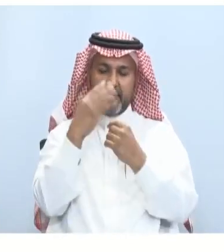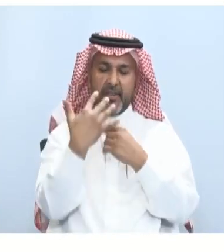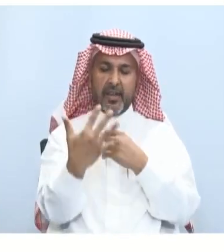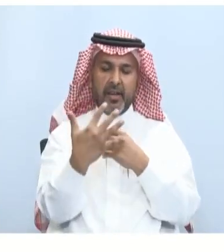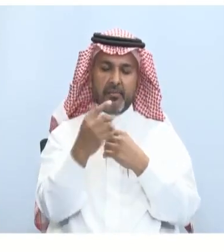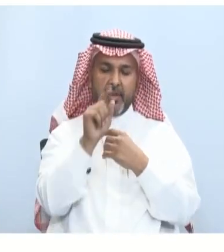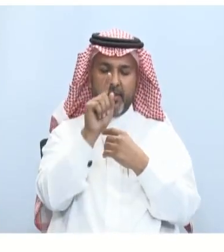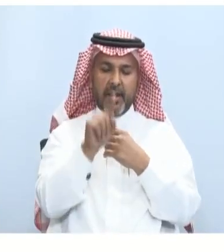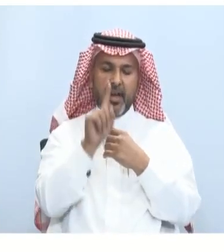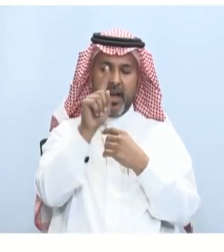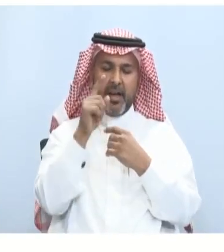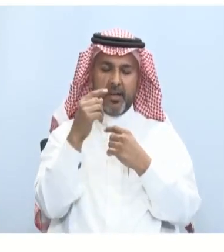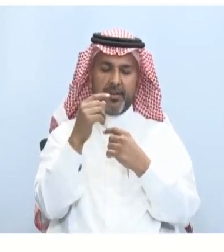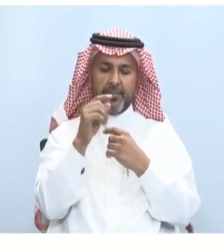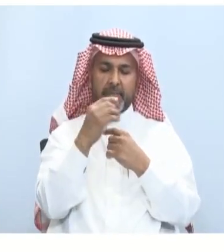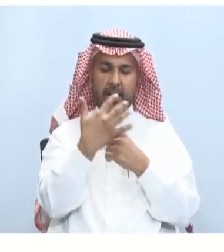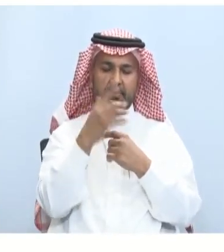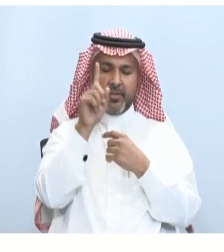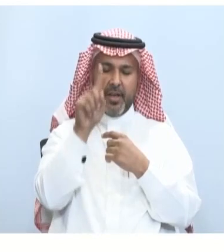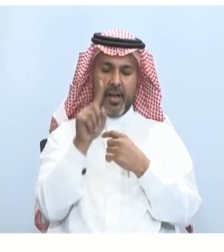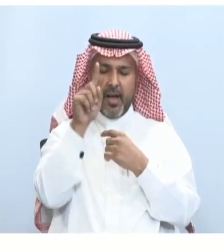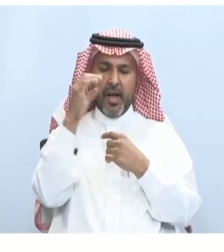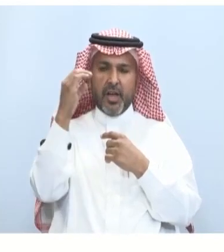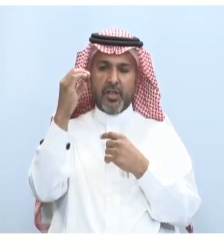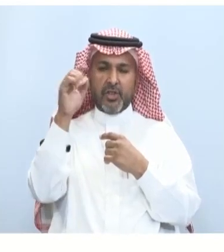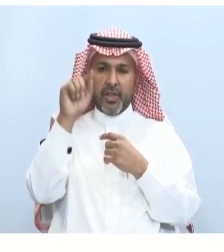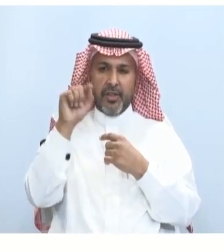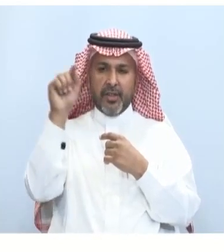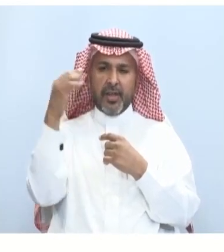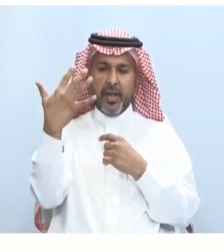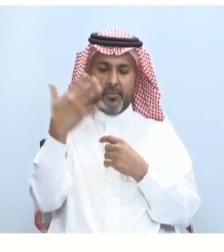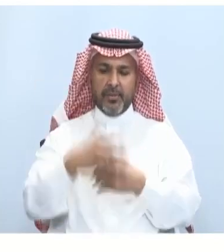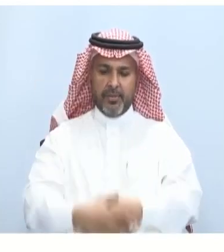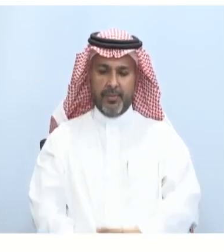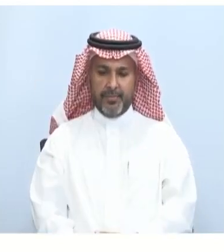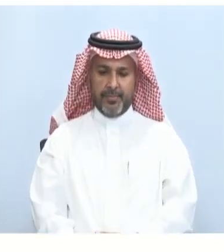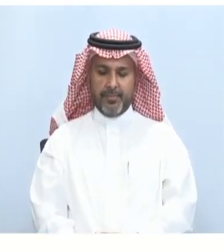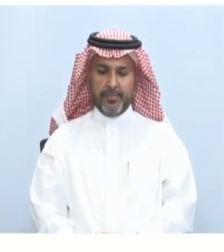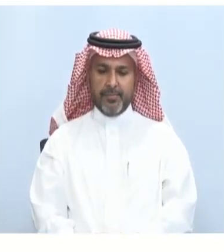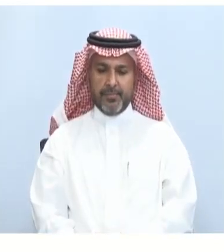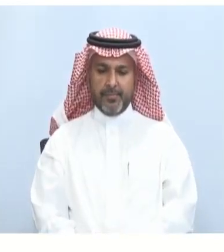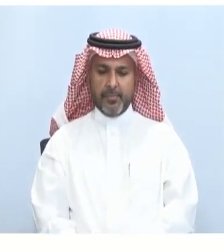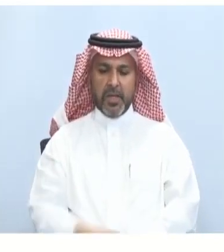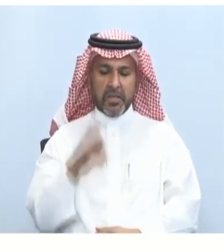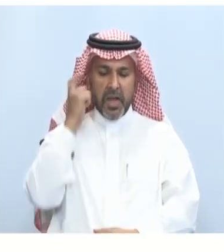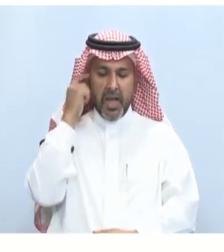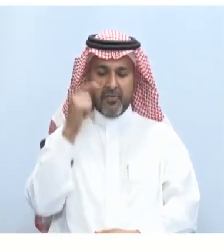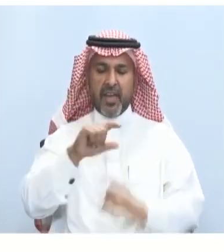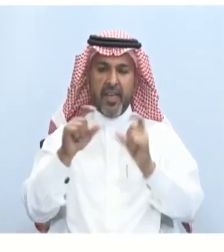داخله عددا سالبا معناه ان العدد اصبح او ان هذا العدد اصلا تخيليا